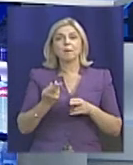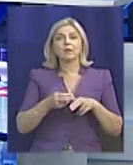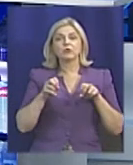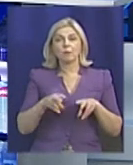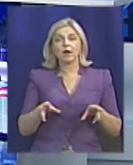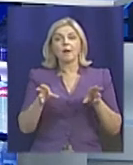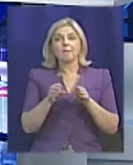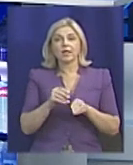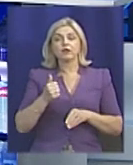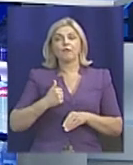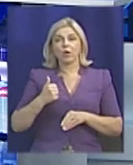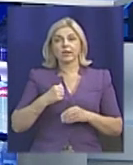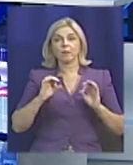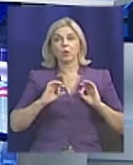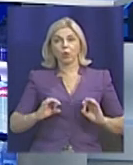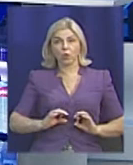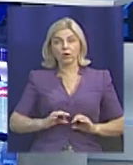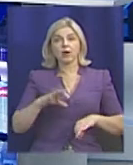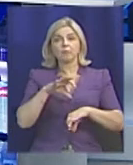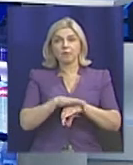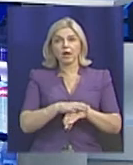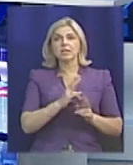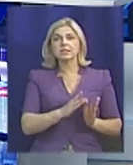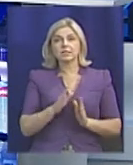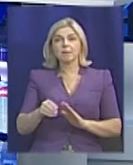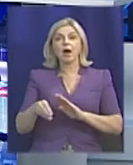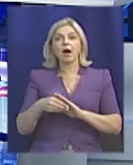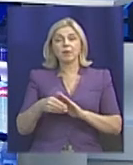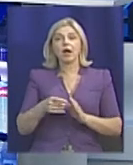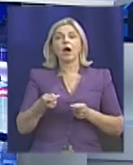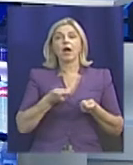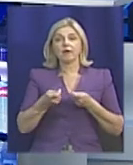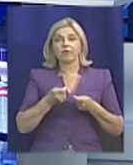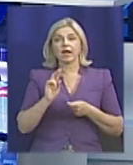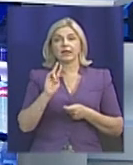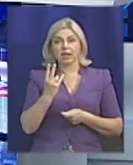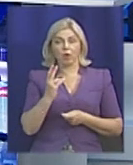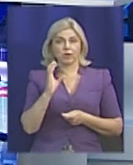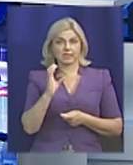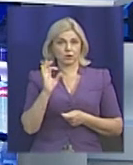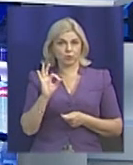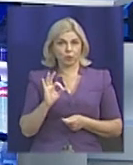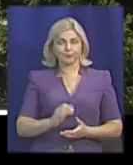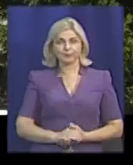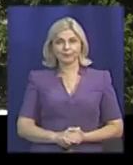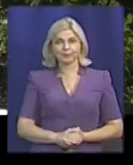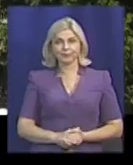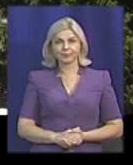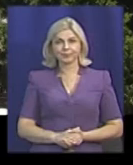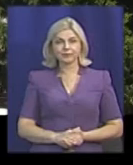з військовою прокуратурою викрили на систематичних хабарах керівника Миколаївського слідчого ізолятора.